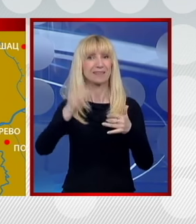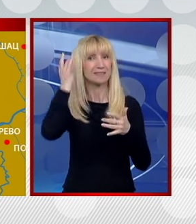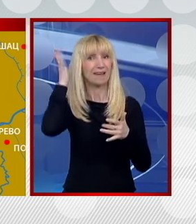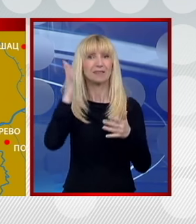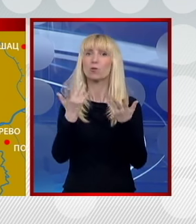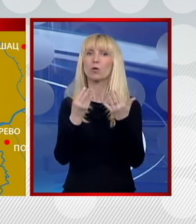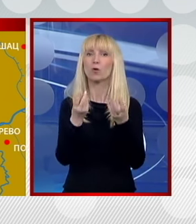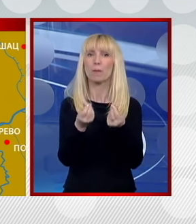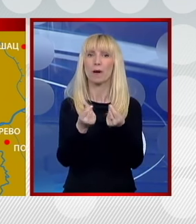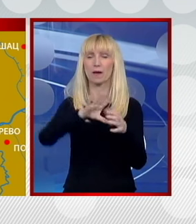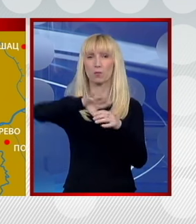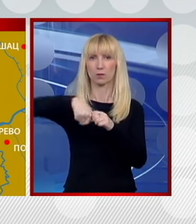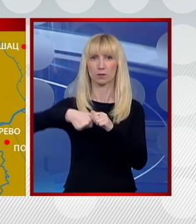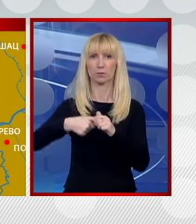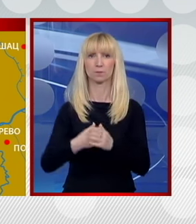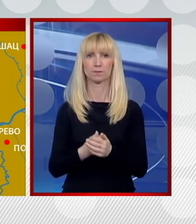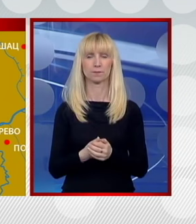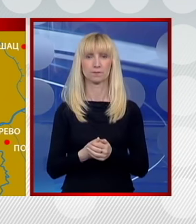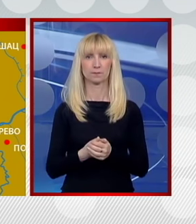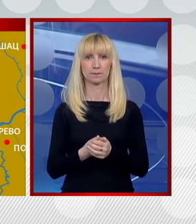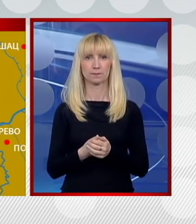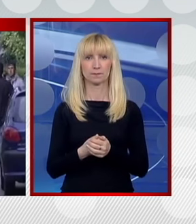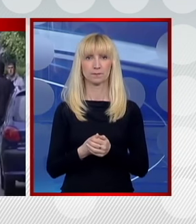poznato koliko je novca ukradeno.